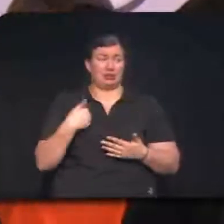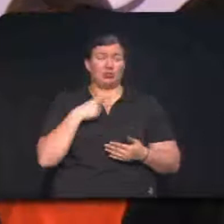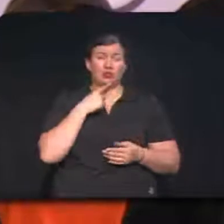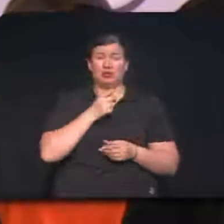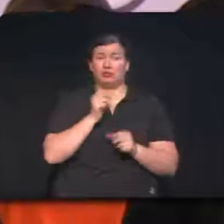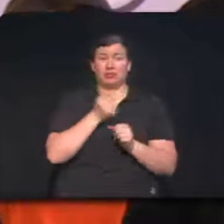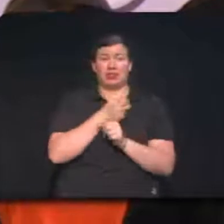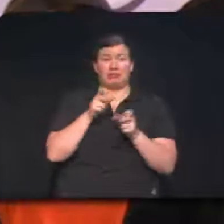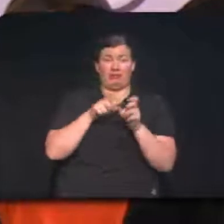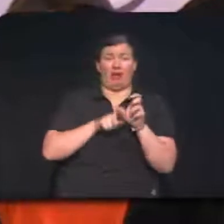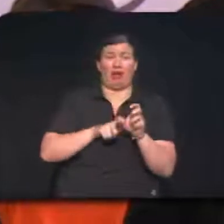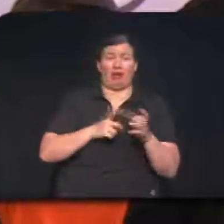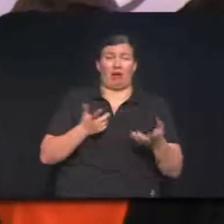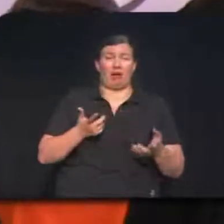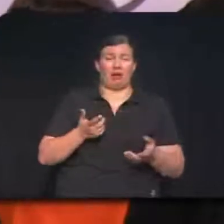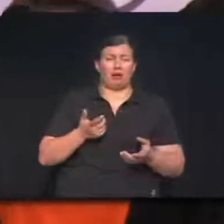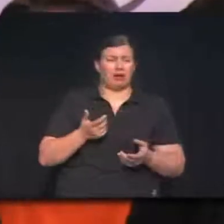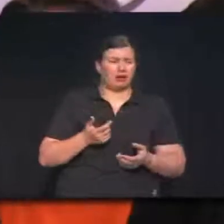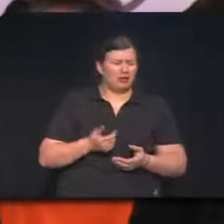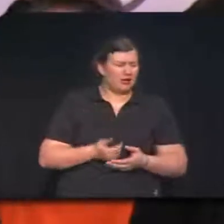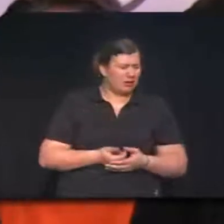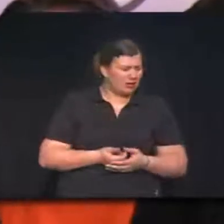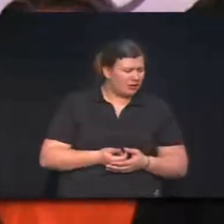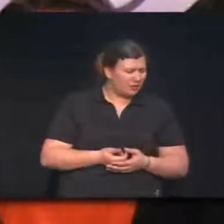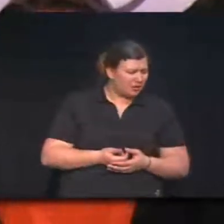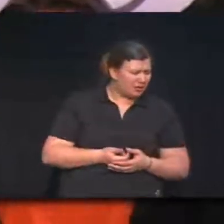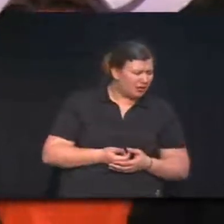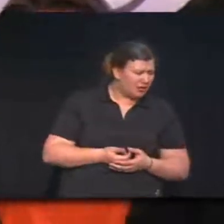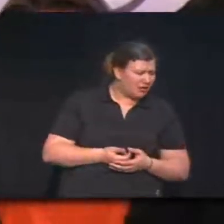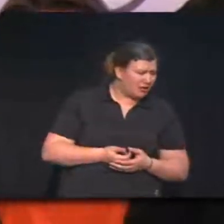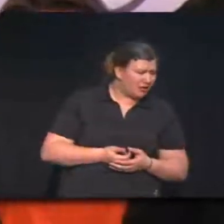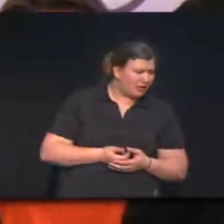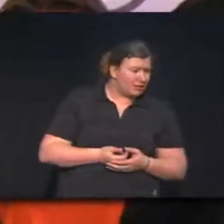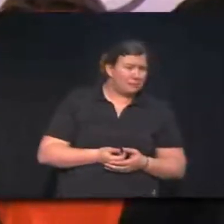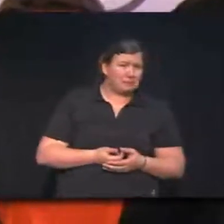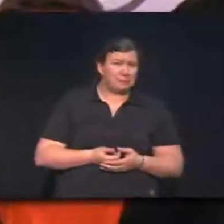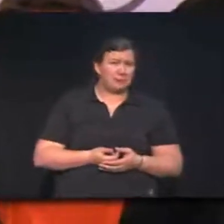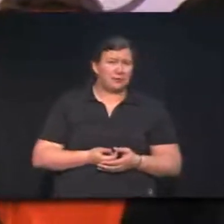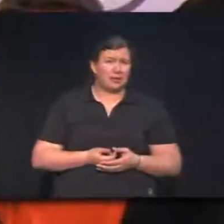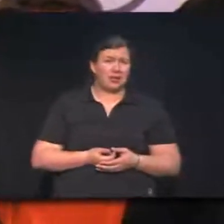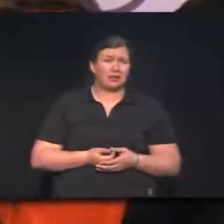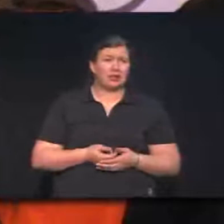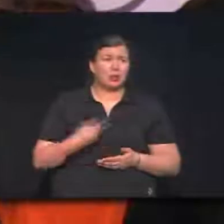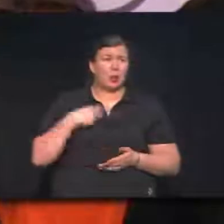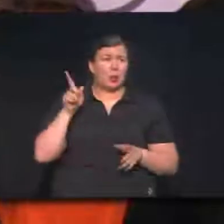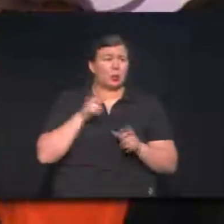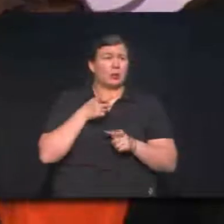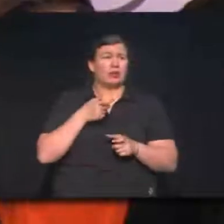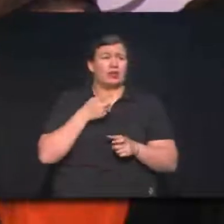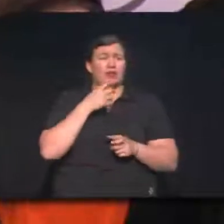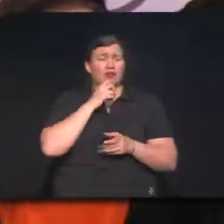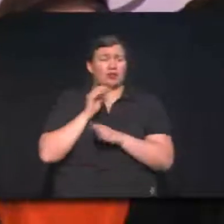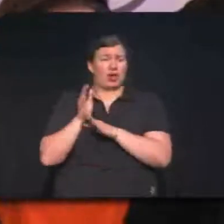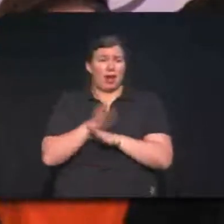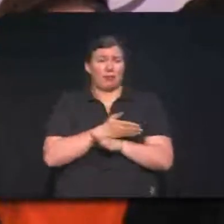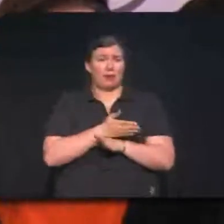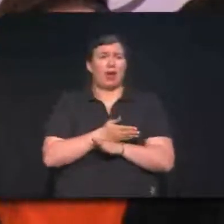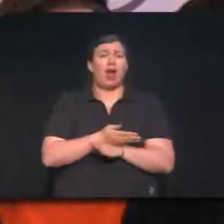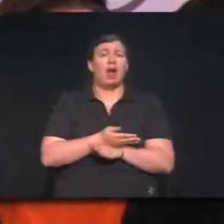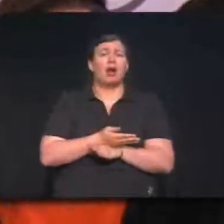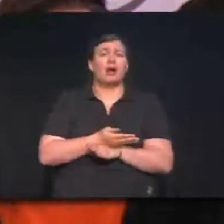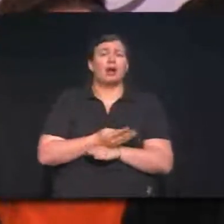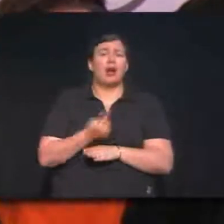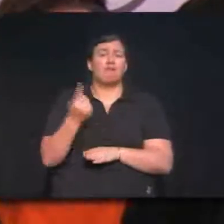künstliche nationale Barrieren für Kulturgüter schlecht wollen wir weg haben Monopol Rechte an die materialgüter